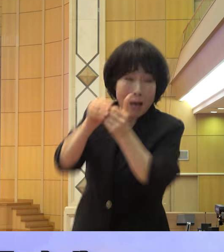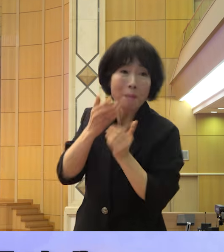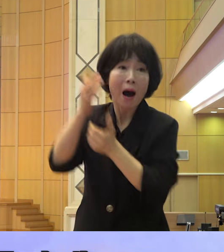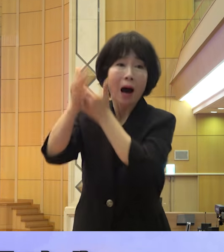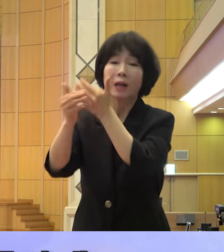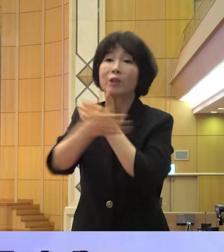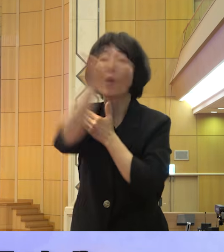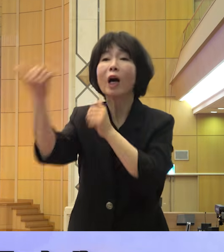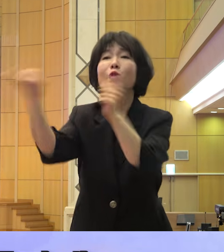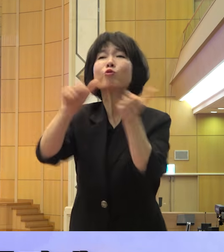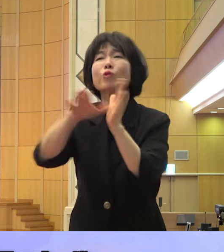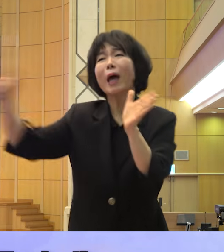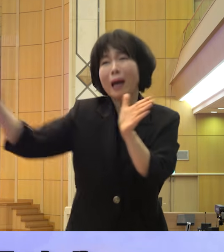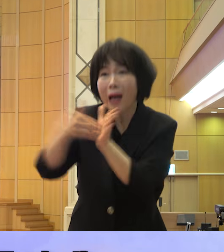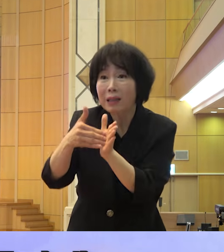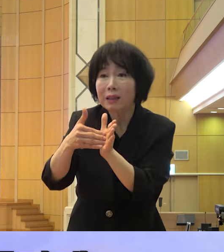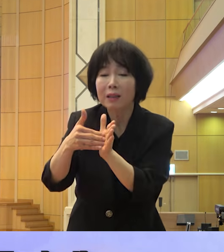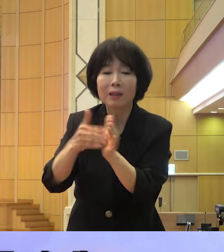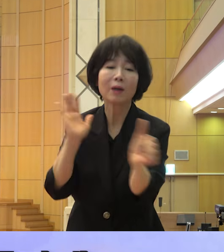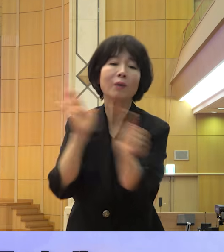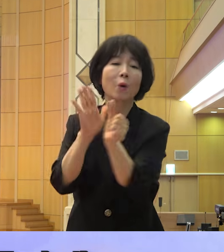죽을 때까지